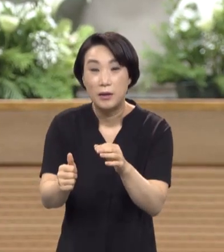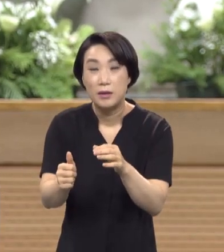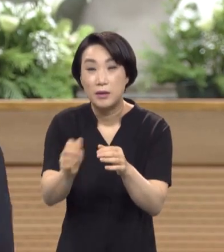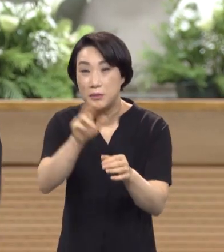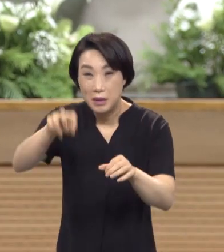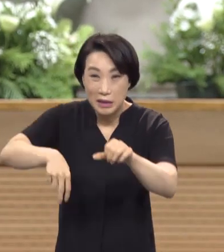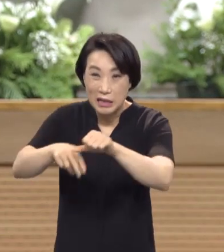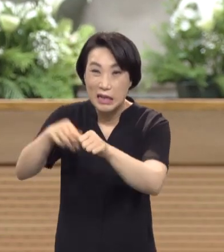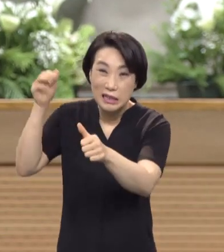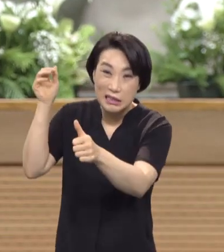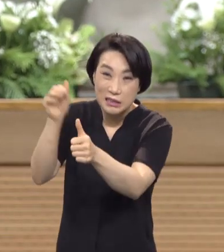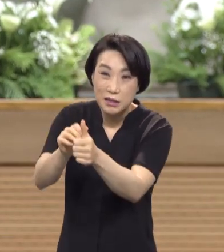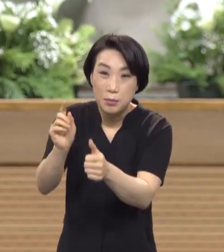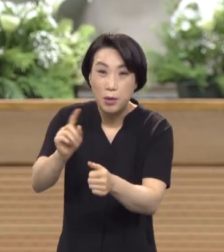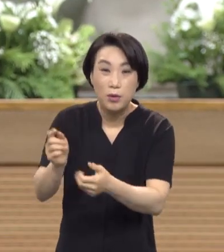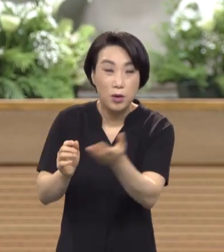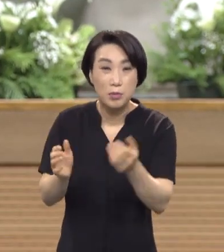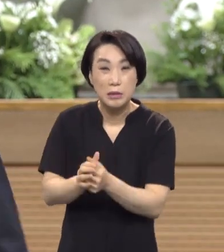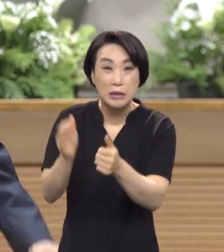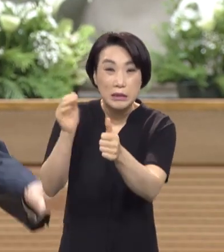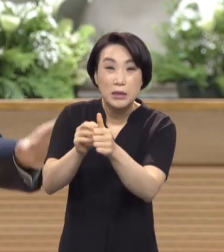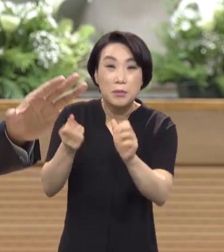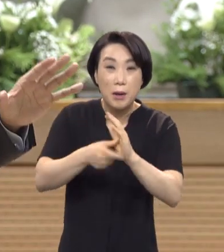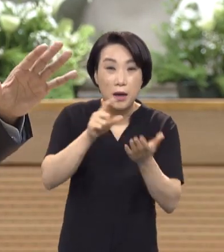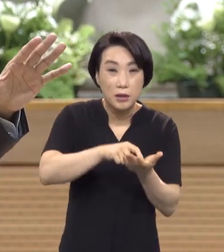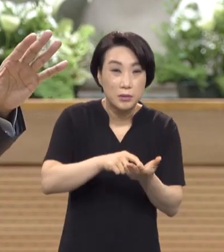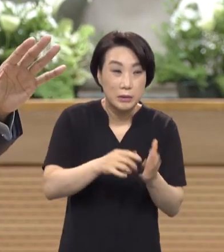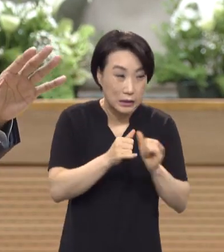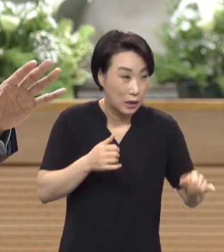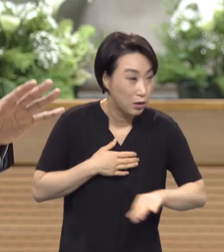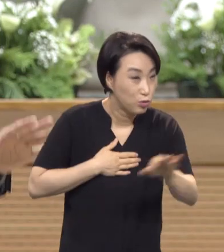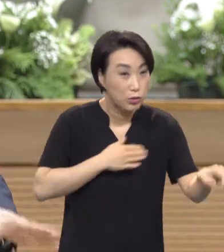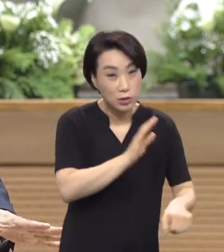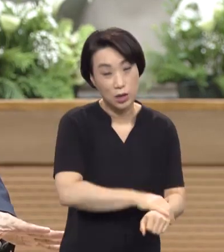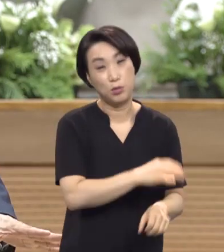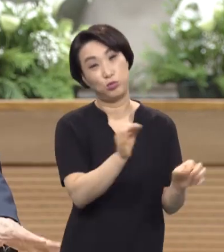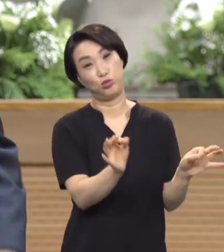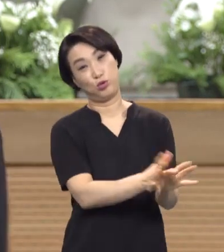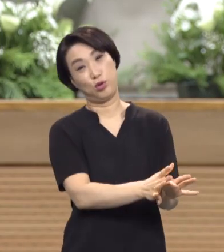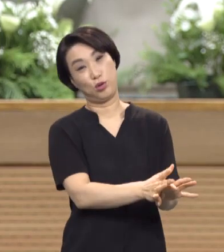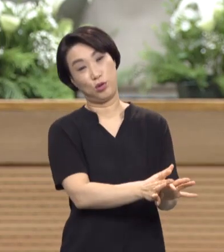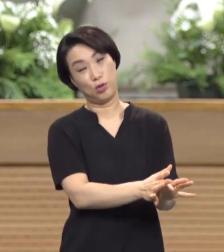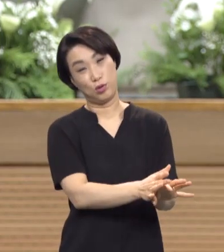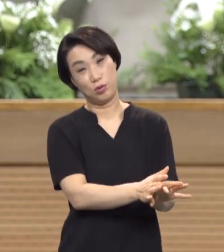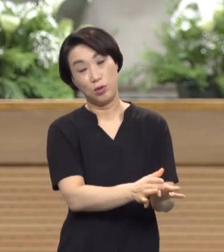찌르니까 찌르는 만큼 인간의 허물이 사라지고